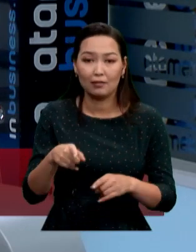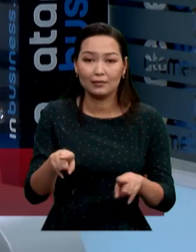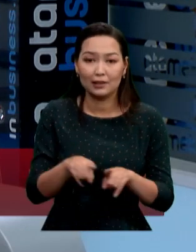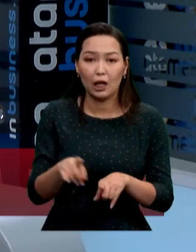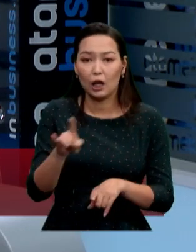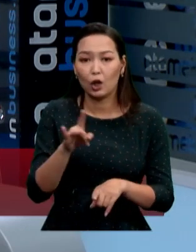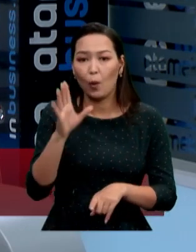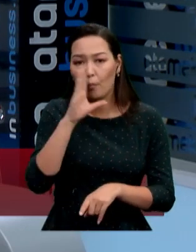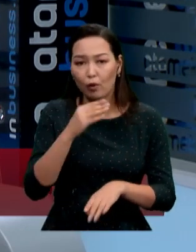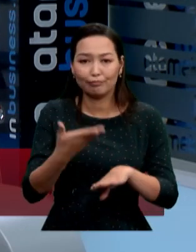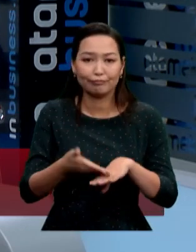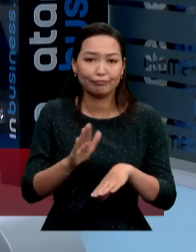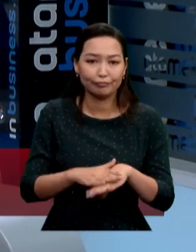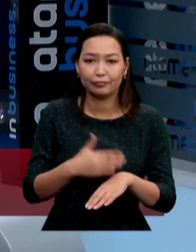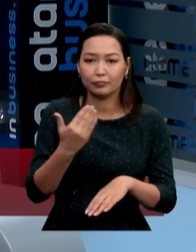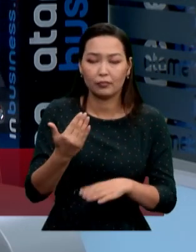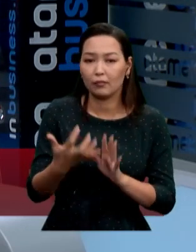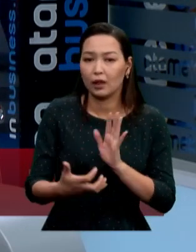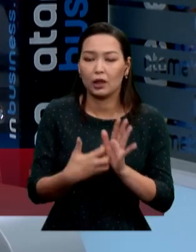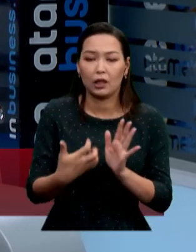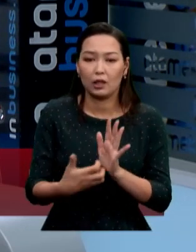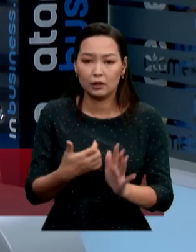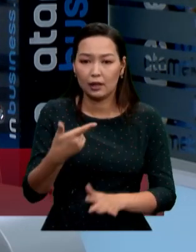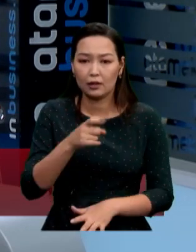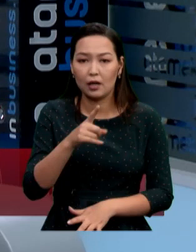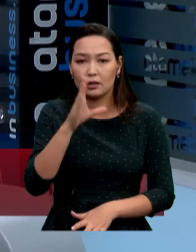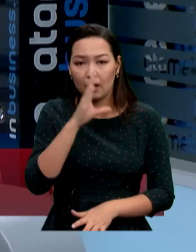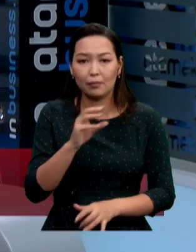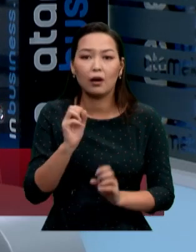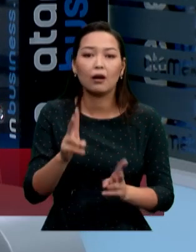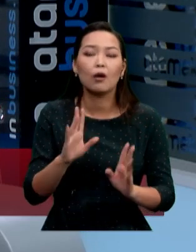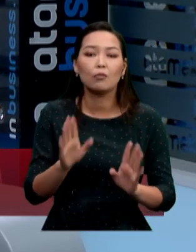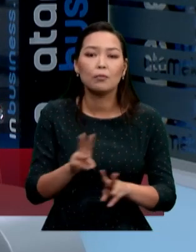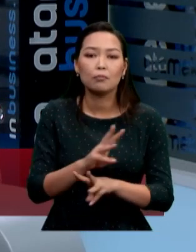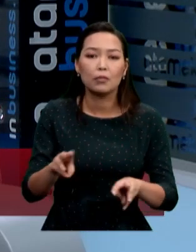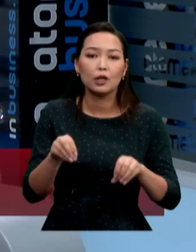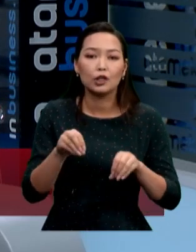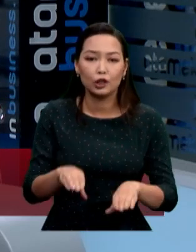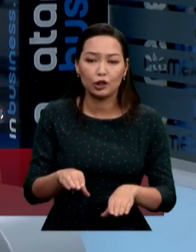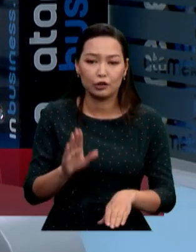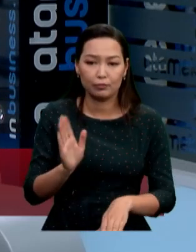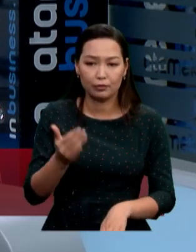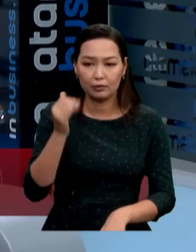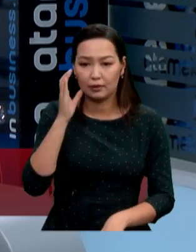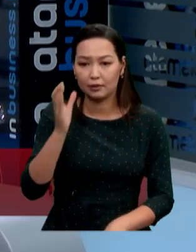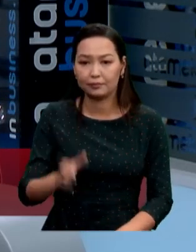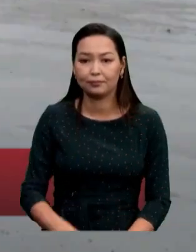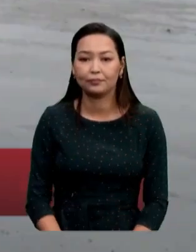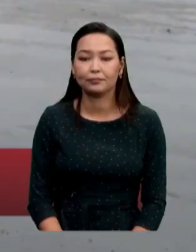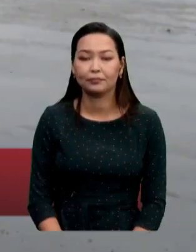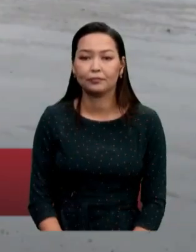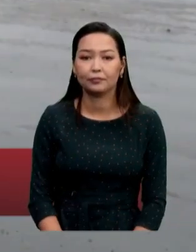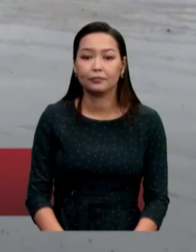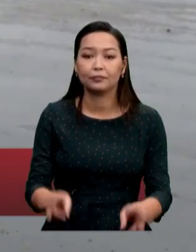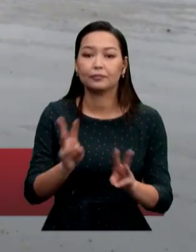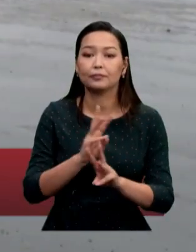может столкнуться с непокрываемым дефицитом топлива. Как ведомство будет решать проблему, узнавала Бота Ибрагимова.